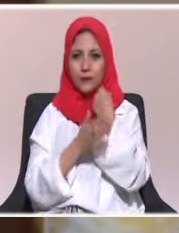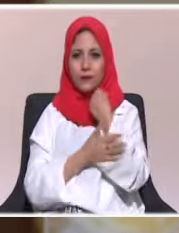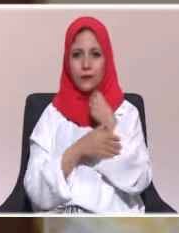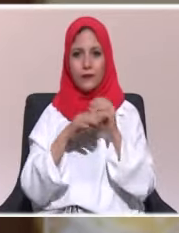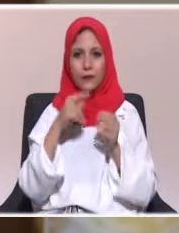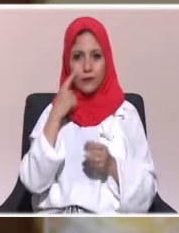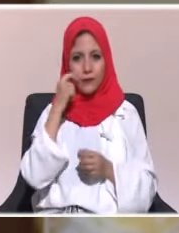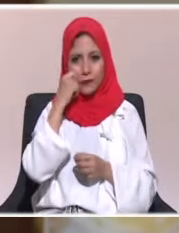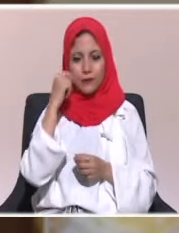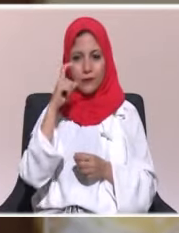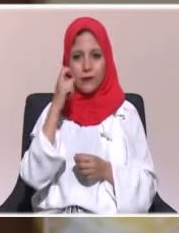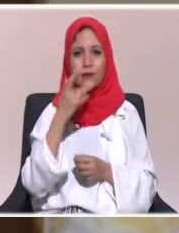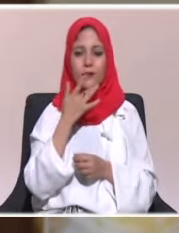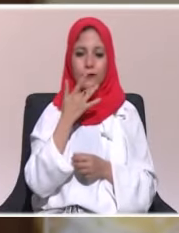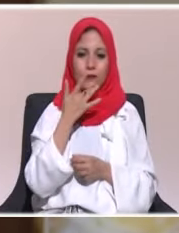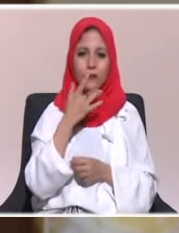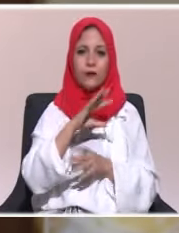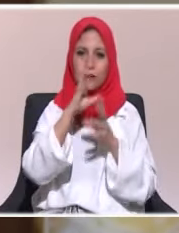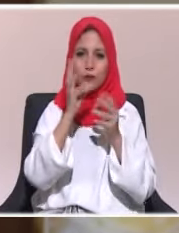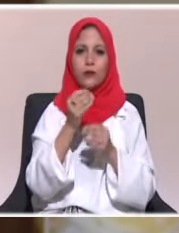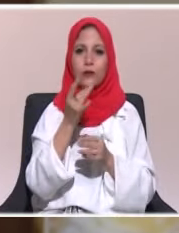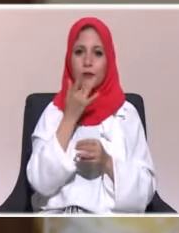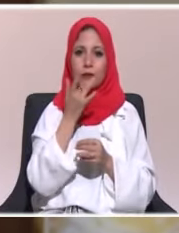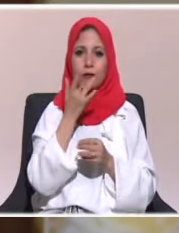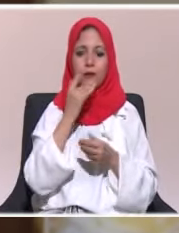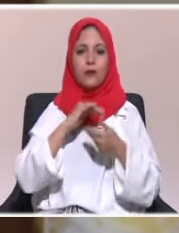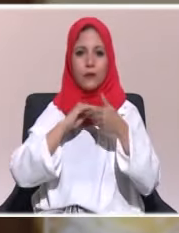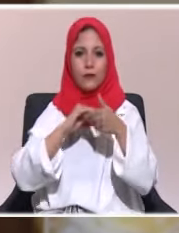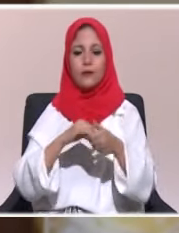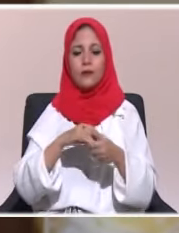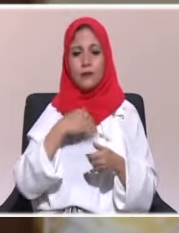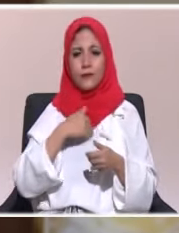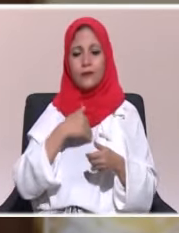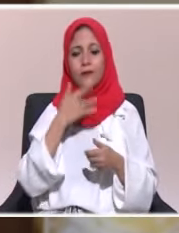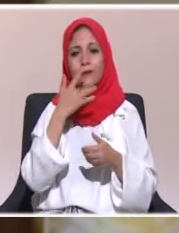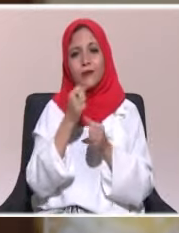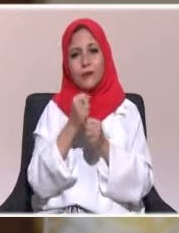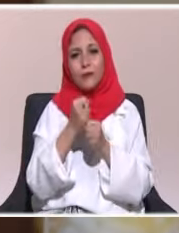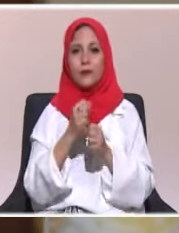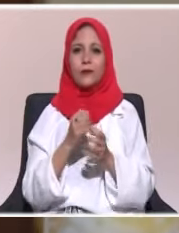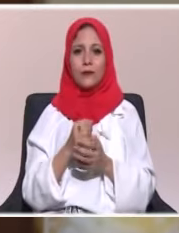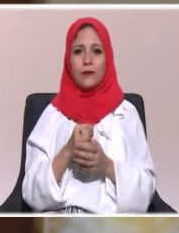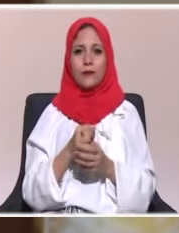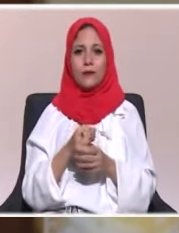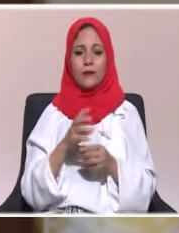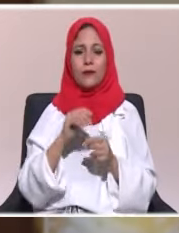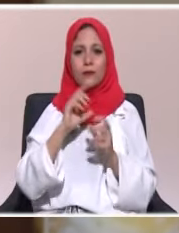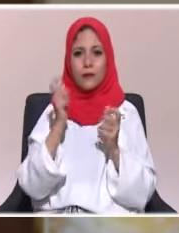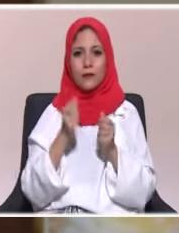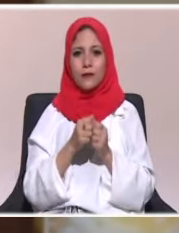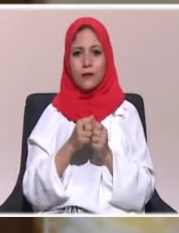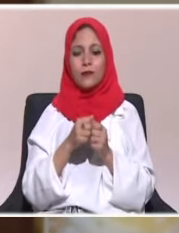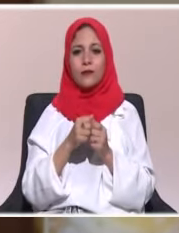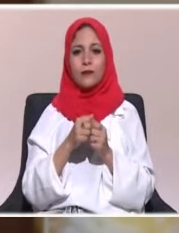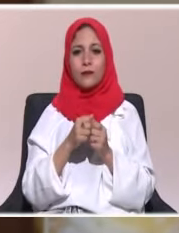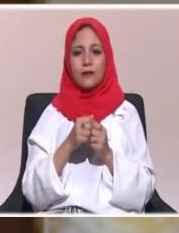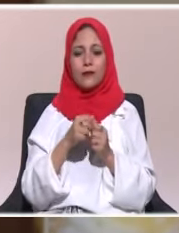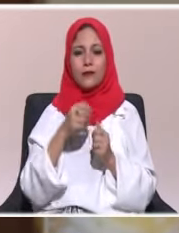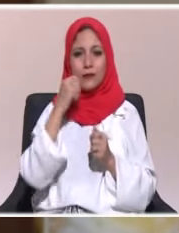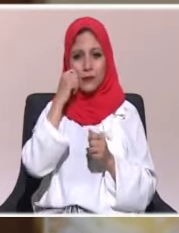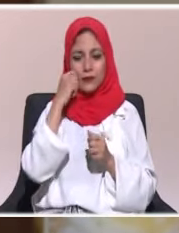في إطار المبادرة الكبيرة لإعادة الروح للقرى المصرية. قرية الضبشة تبع المركز